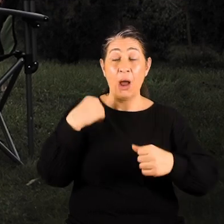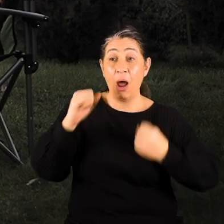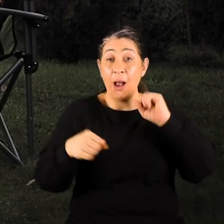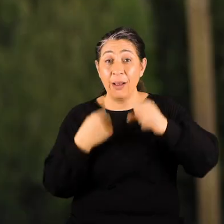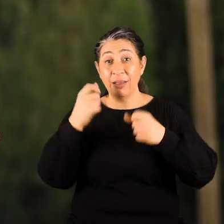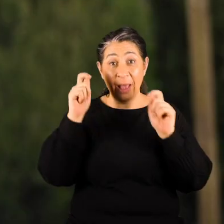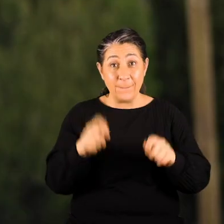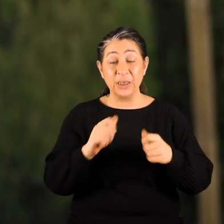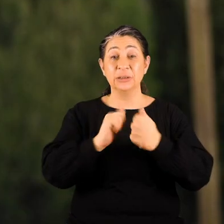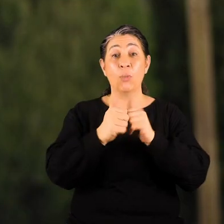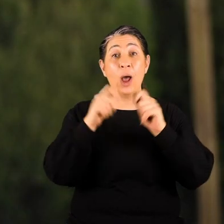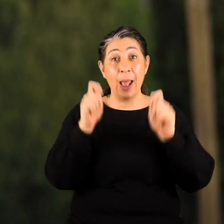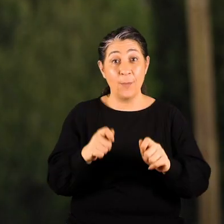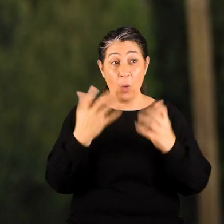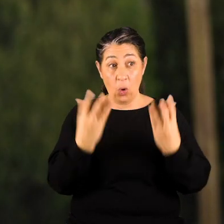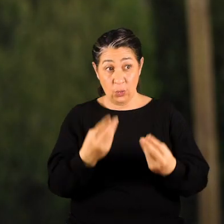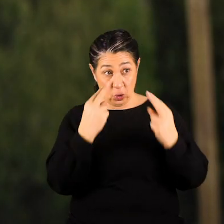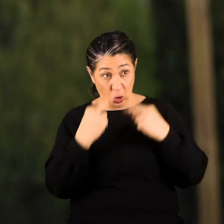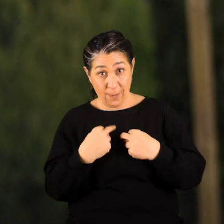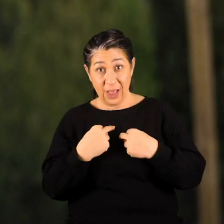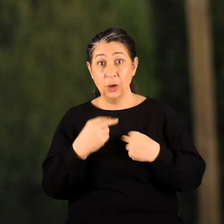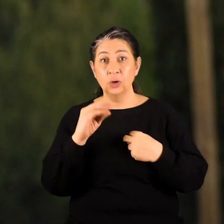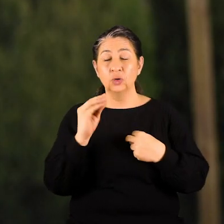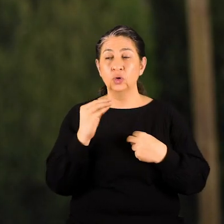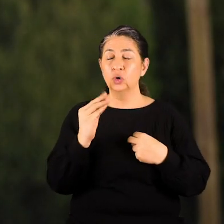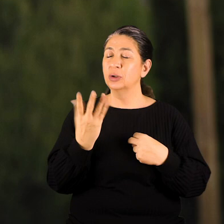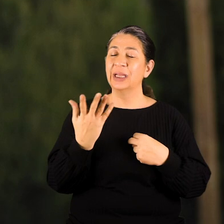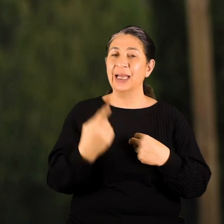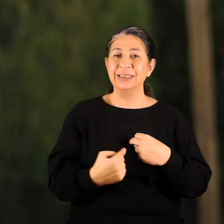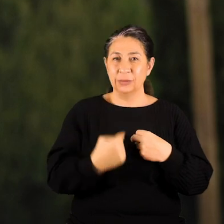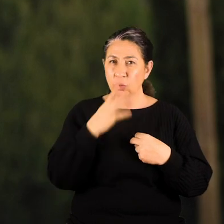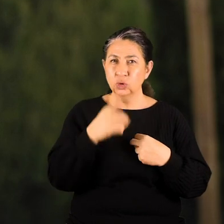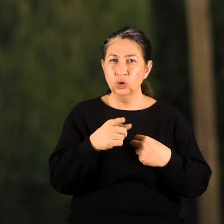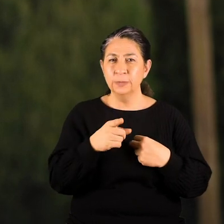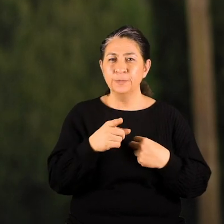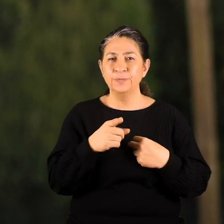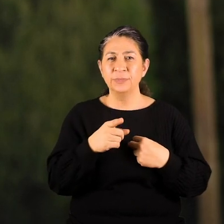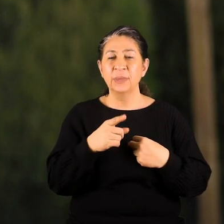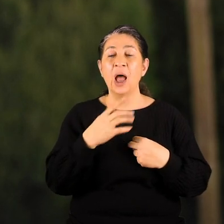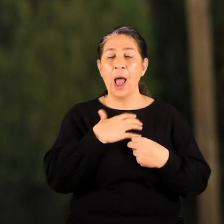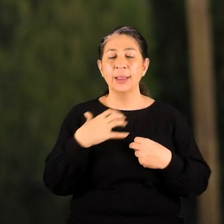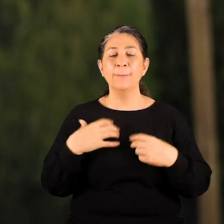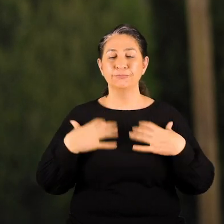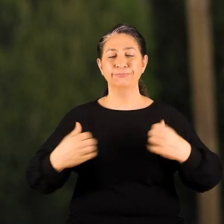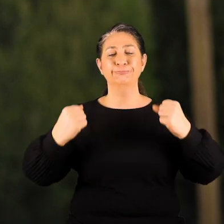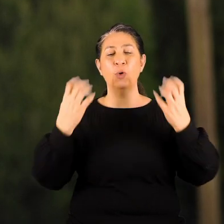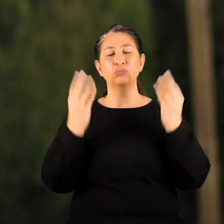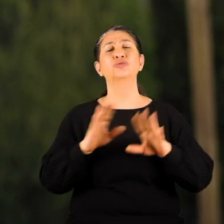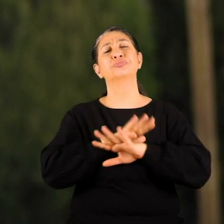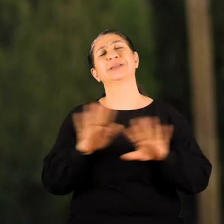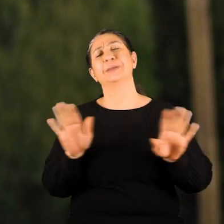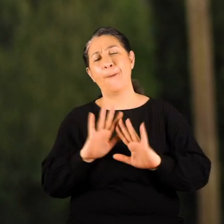hareket edebilmek, spor yapabiliyor olduğunu görmek çocuğa şeyi hissettirmiş. Yani şeyi anlamış. Annem iyileşti diye anlamış.